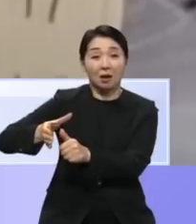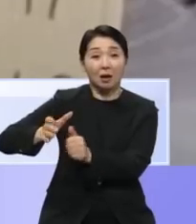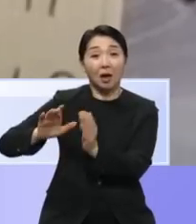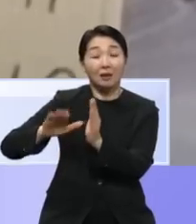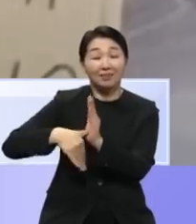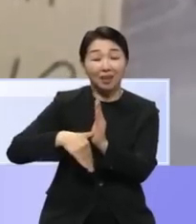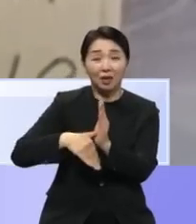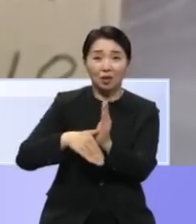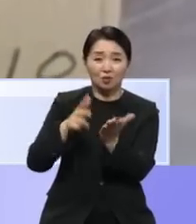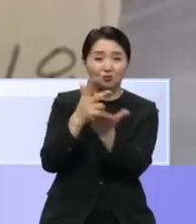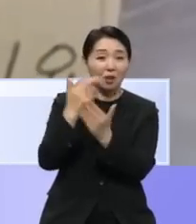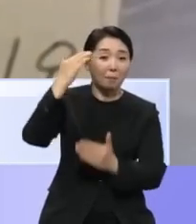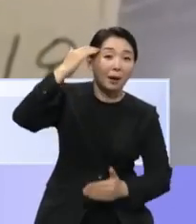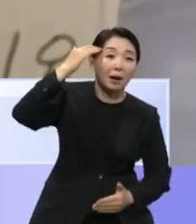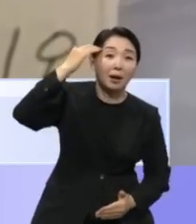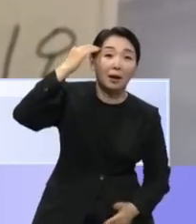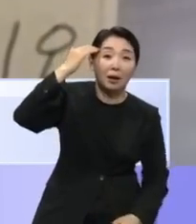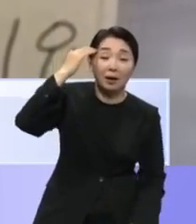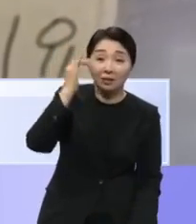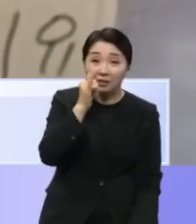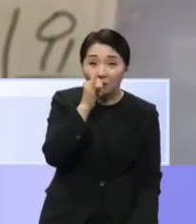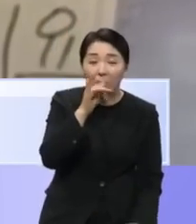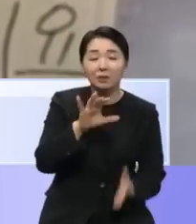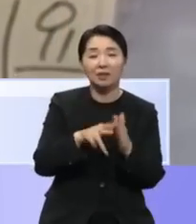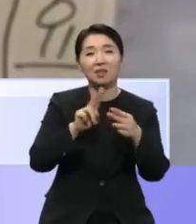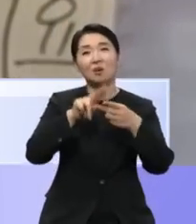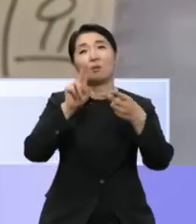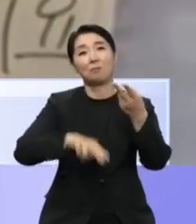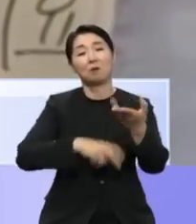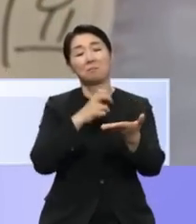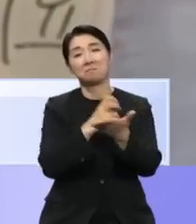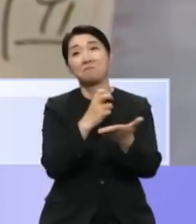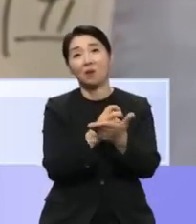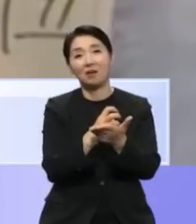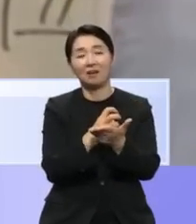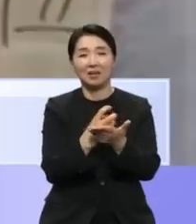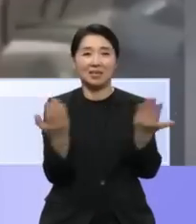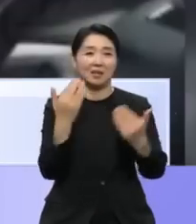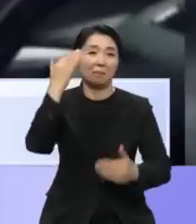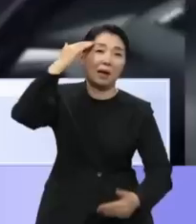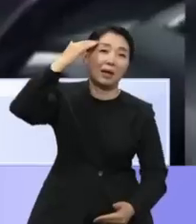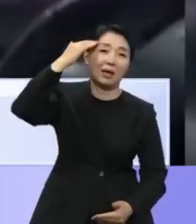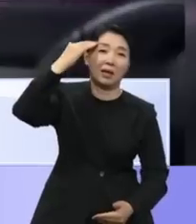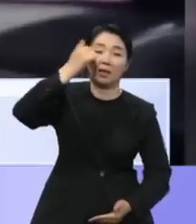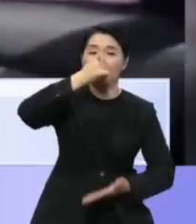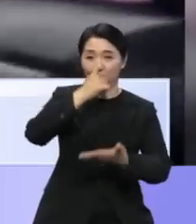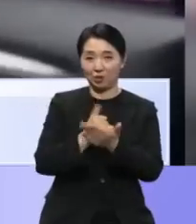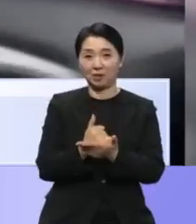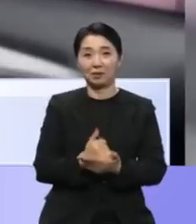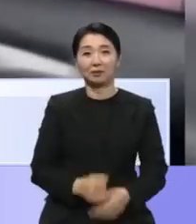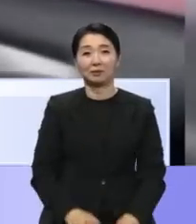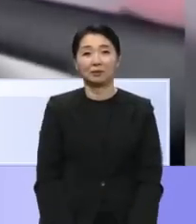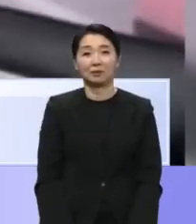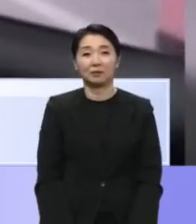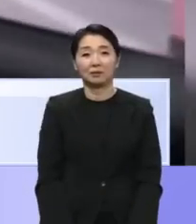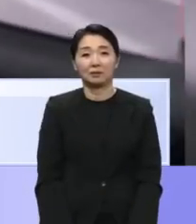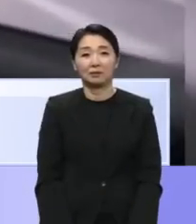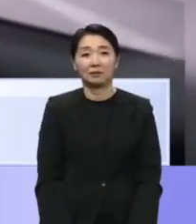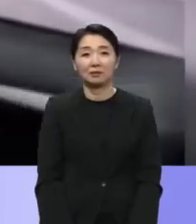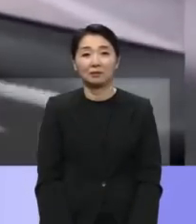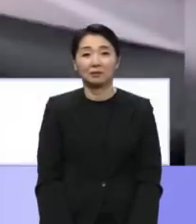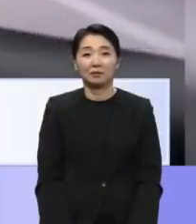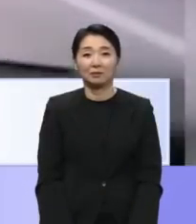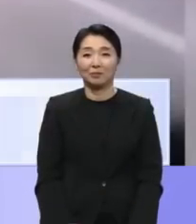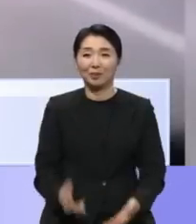주차를 방해했다고 한다면 그건 형법상이 업무 방해죄가 성립할 가능성도 있고요 또 다른 하나는 만약에